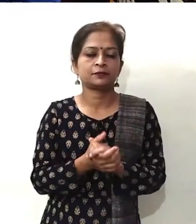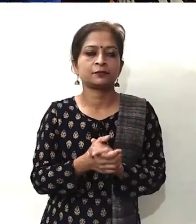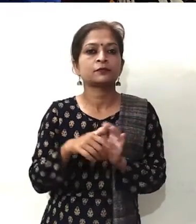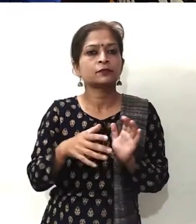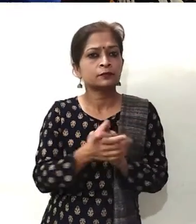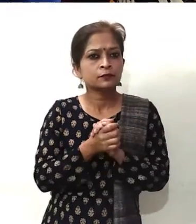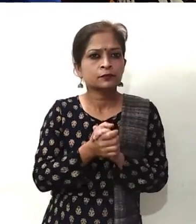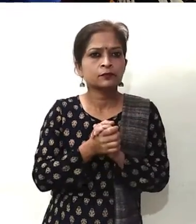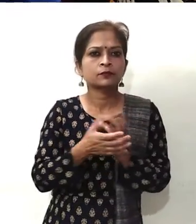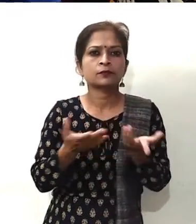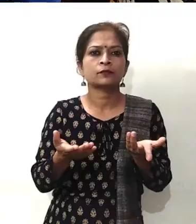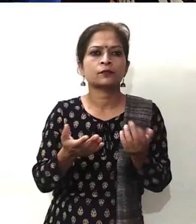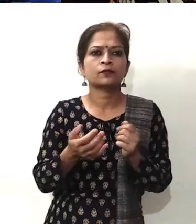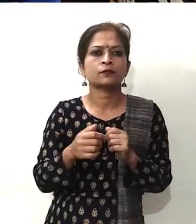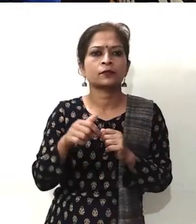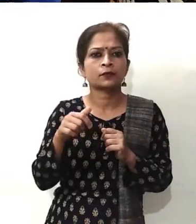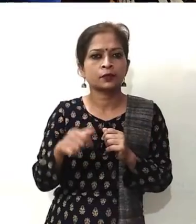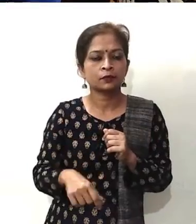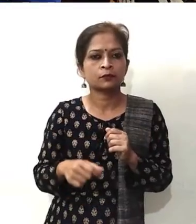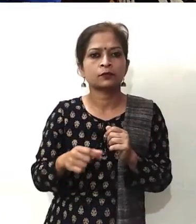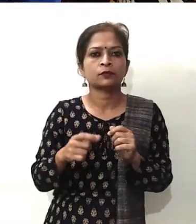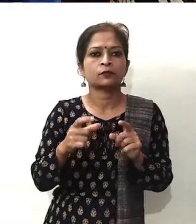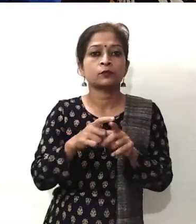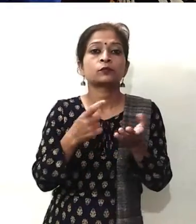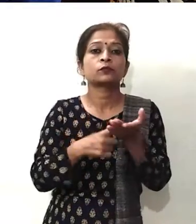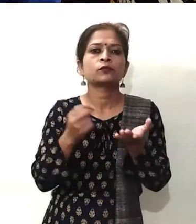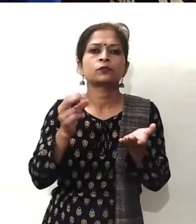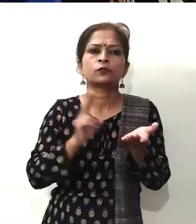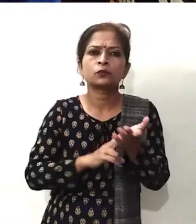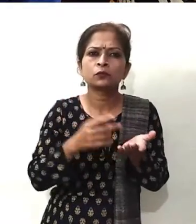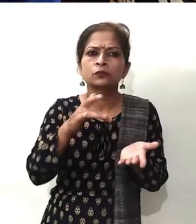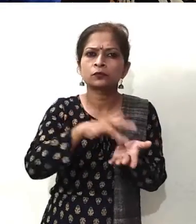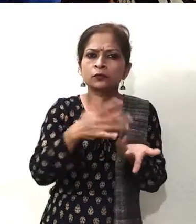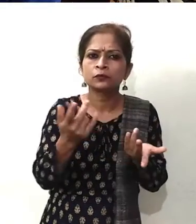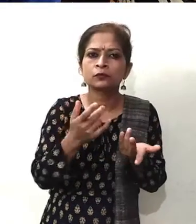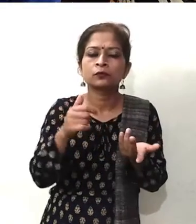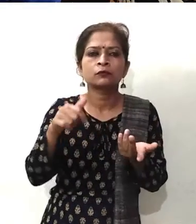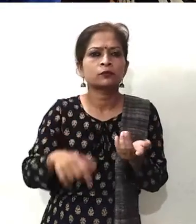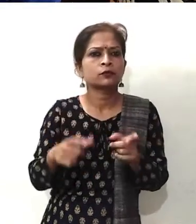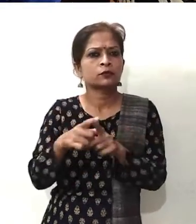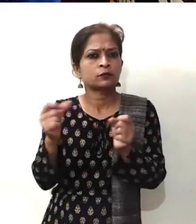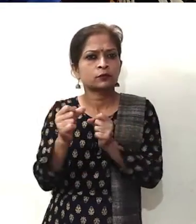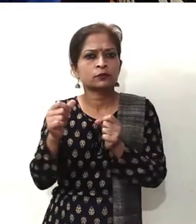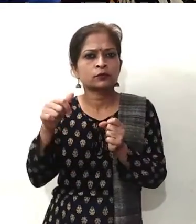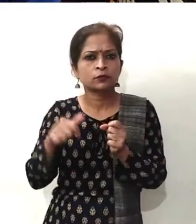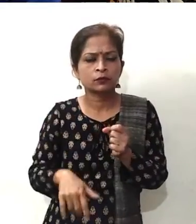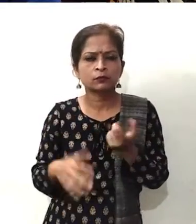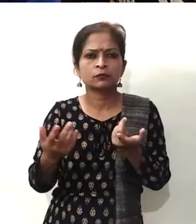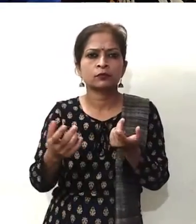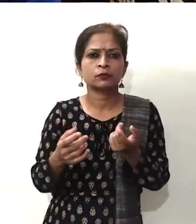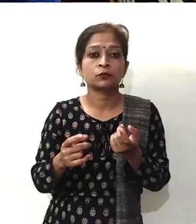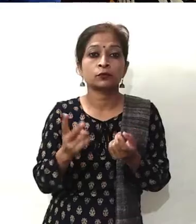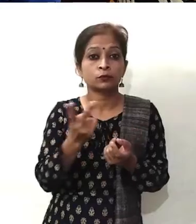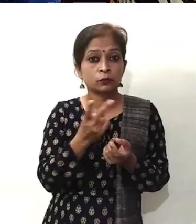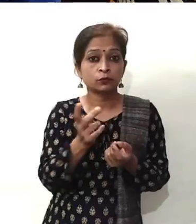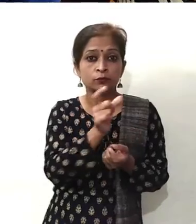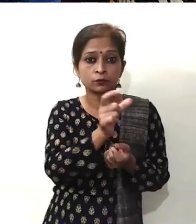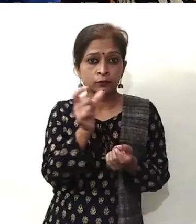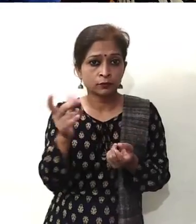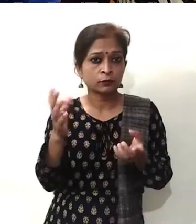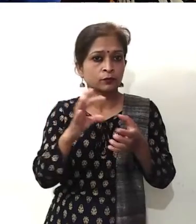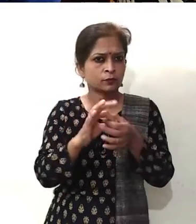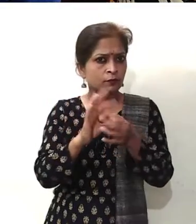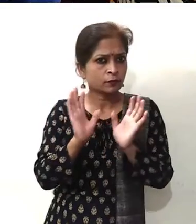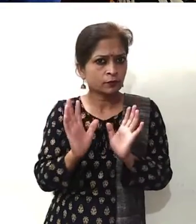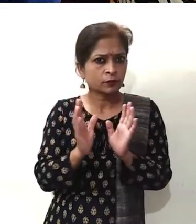दोस्तों, दून नगरी, देहरादून या फिर द्रोण नगरी, कहीं ना कहीं इन शब्दों का आपस में तालमेल है। बिल्कुल